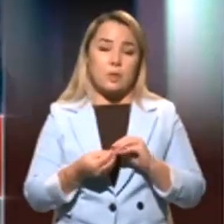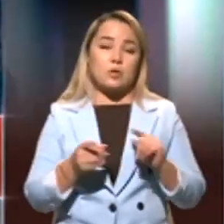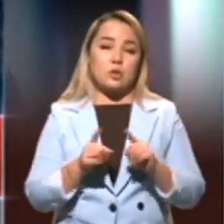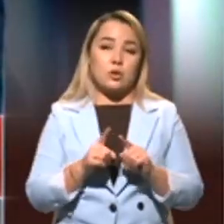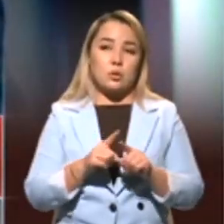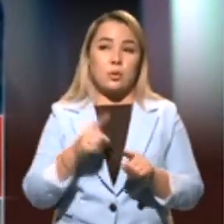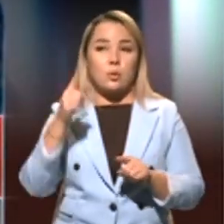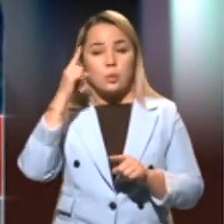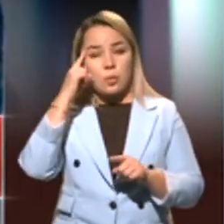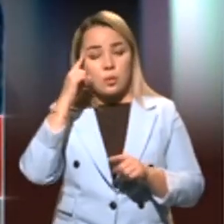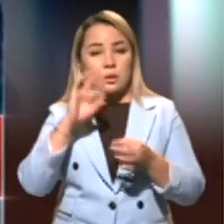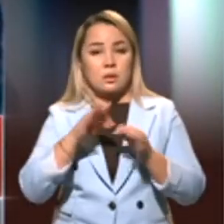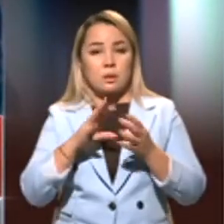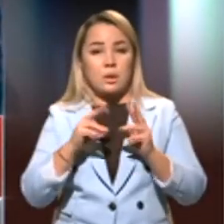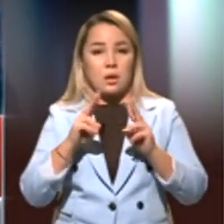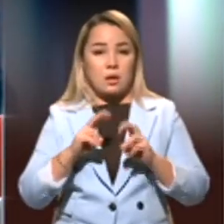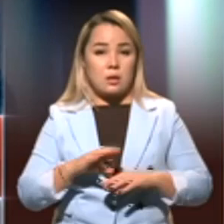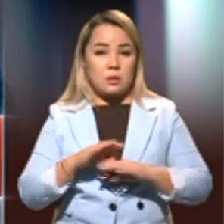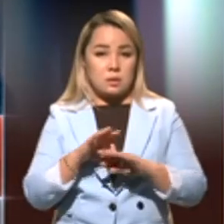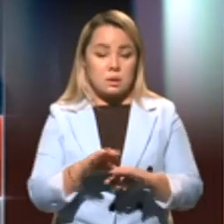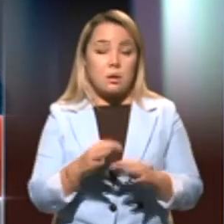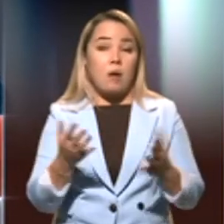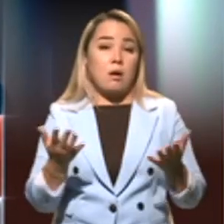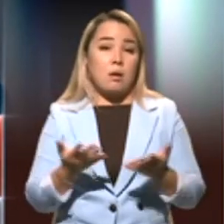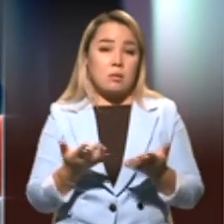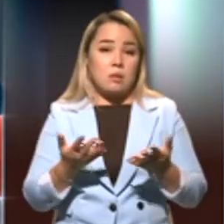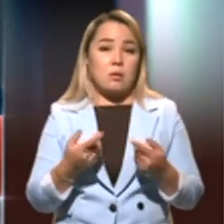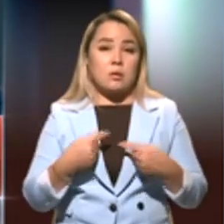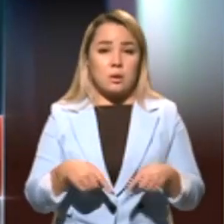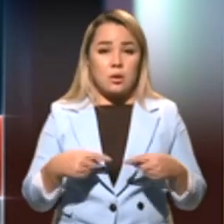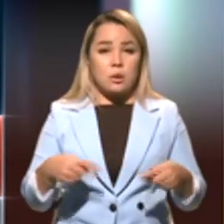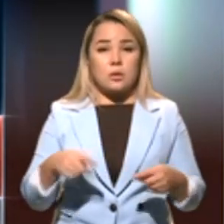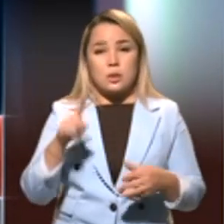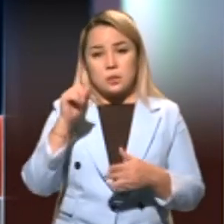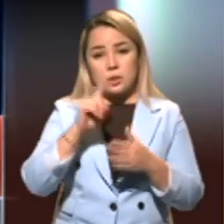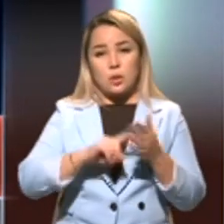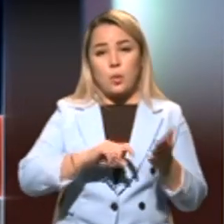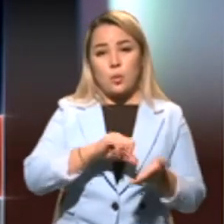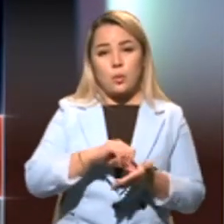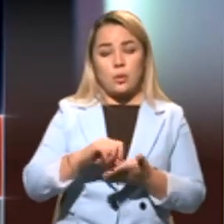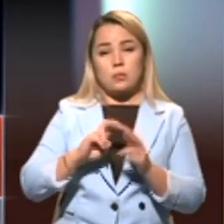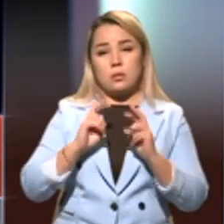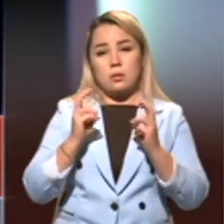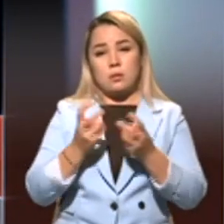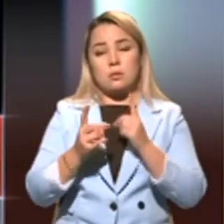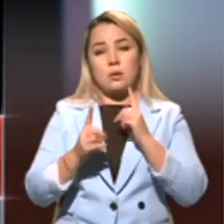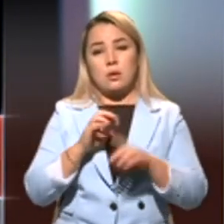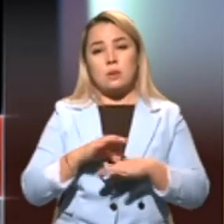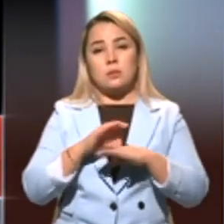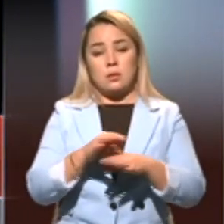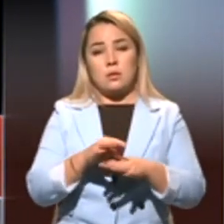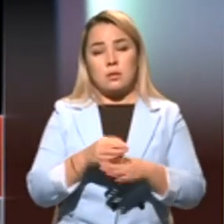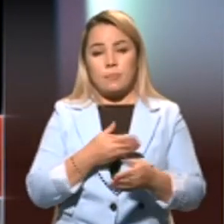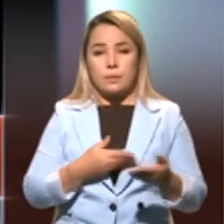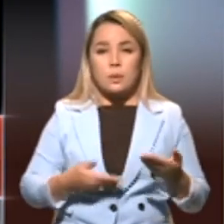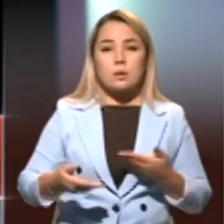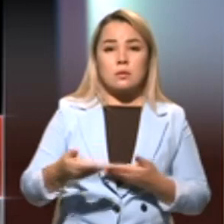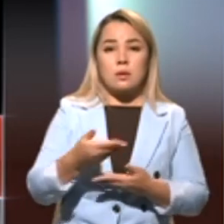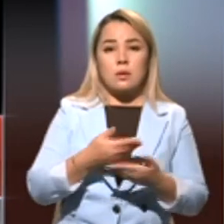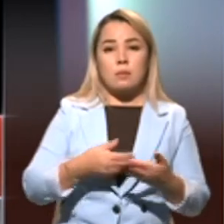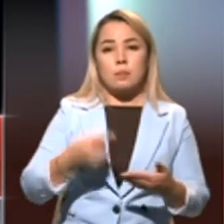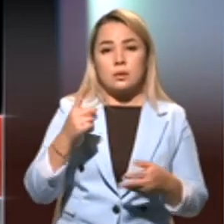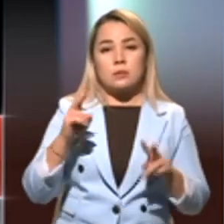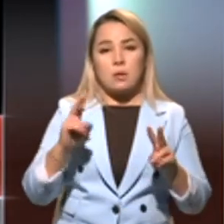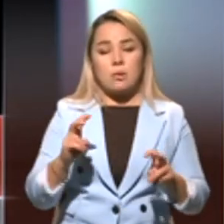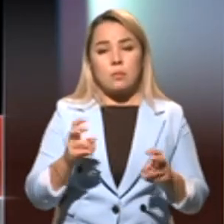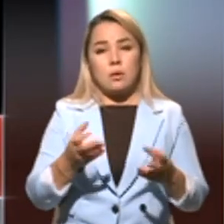үстіртін оймен қарасақ, бұл жерде қалай әртүрлі дін өкілдері бір дөңгелек үстелдің басына отырып, бір